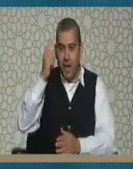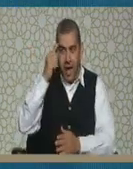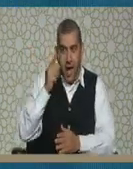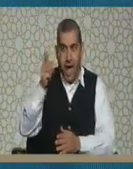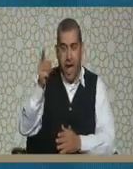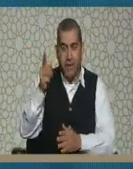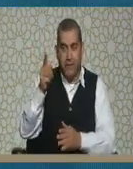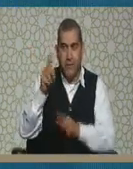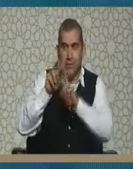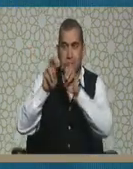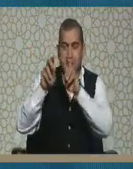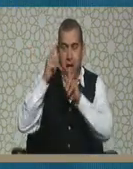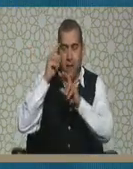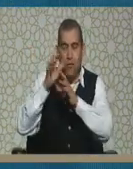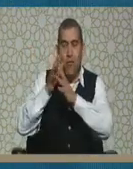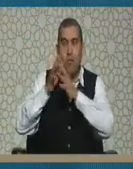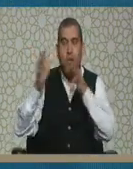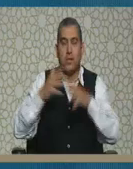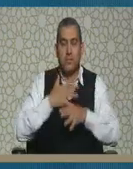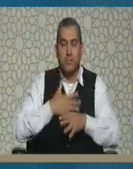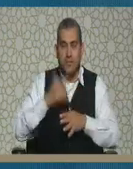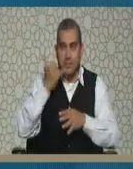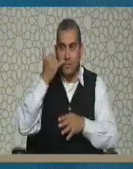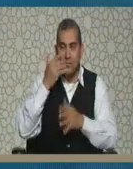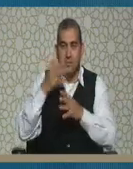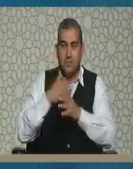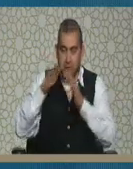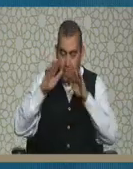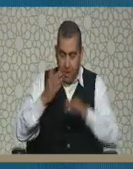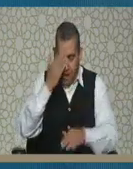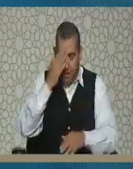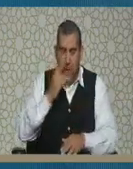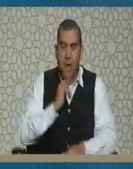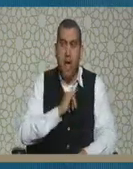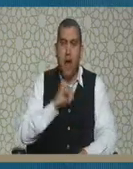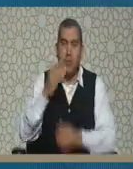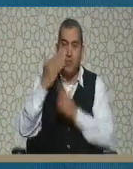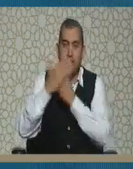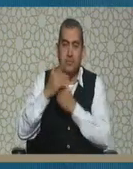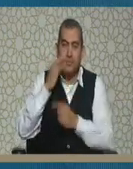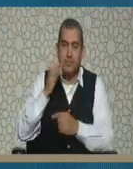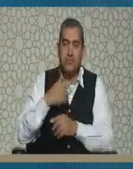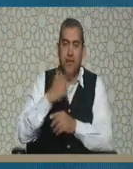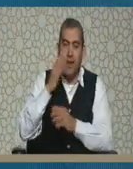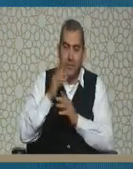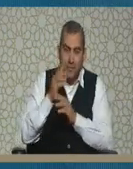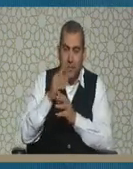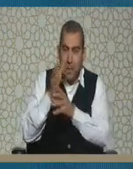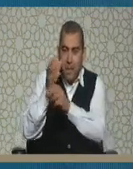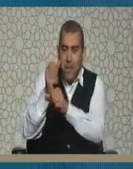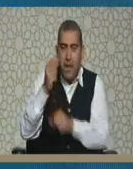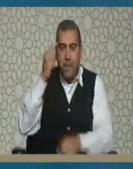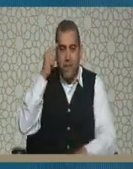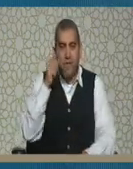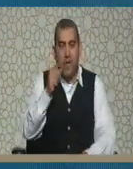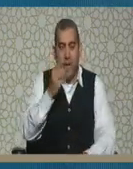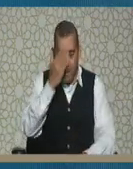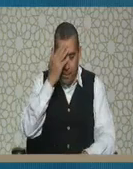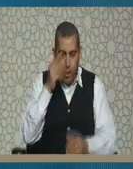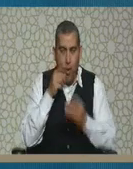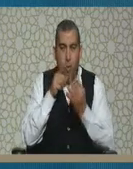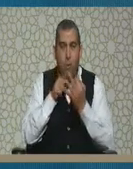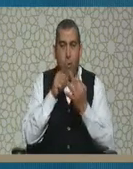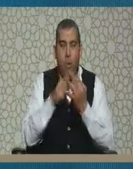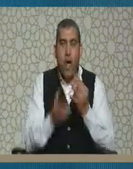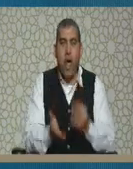به وبوسعه تجعلك تعبده على الدوام هنا في الوقت ده هتبقى فهمت معنى العباده